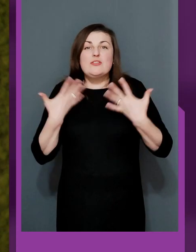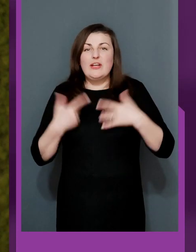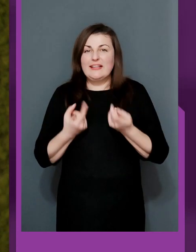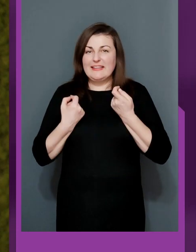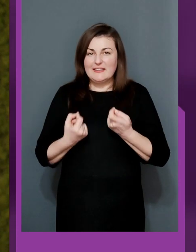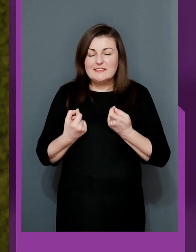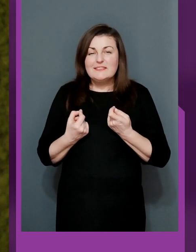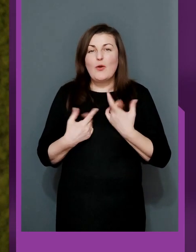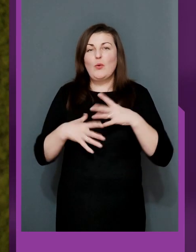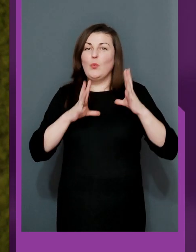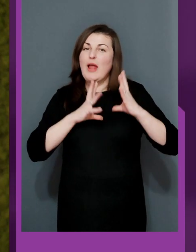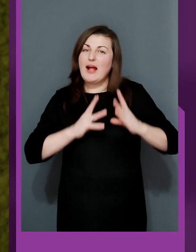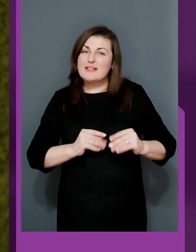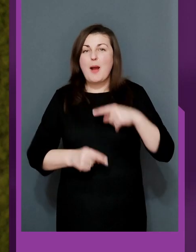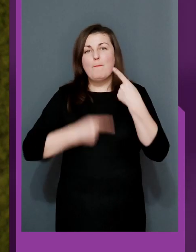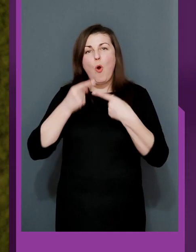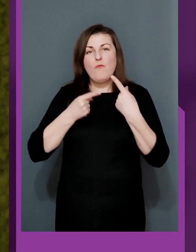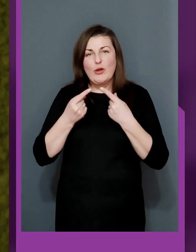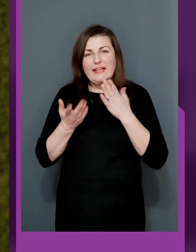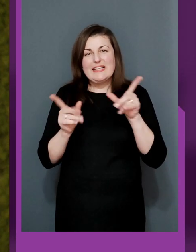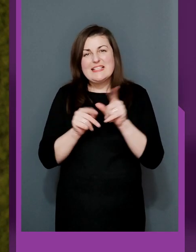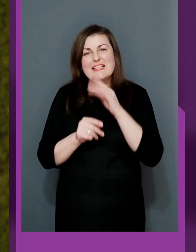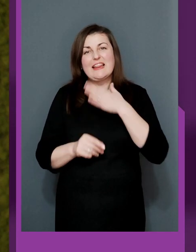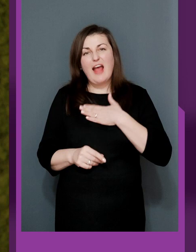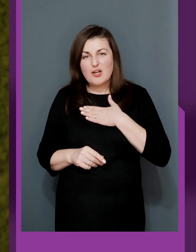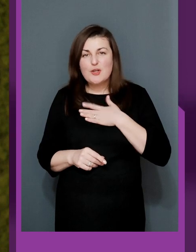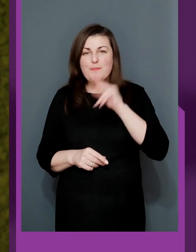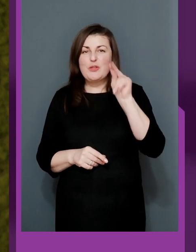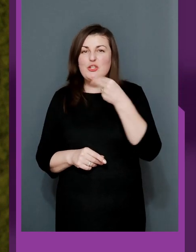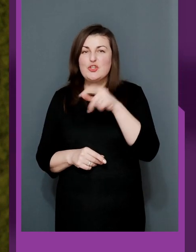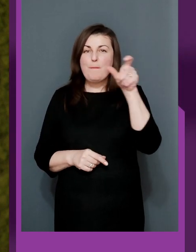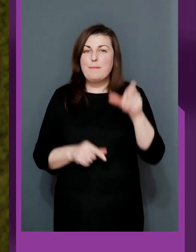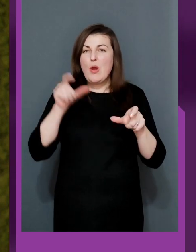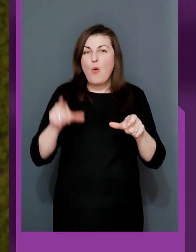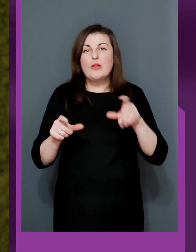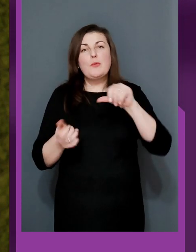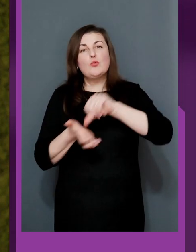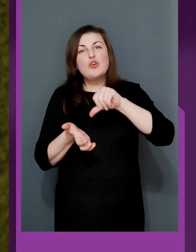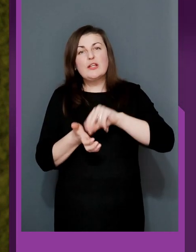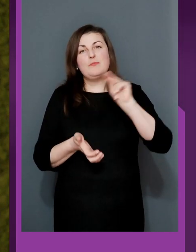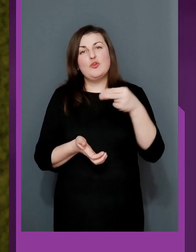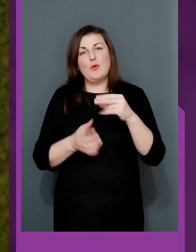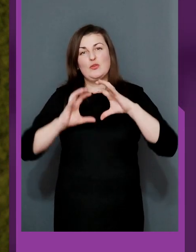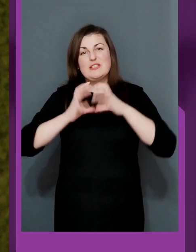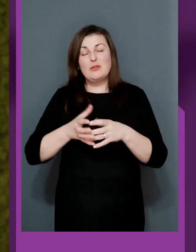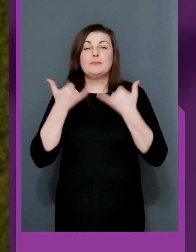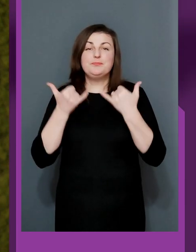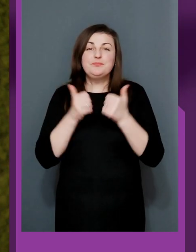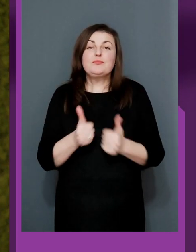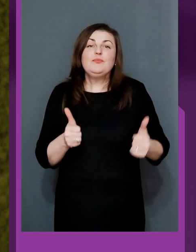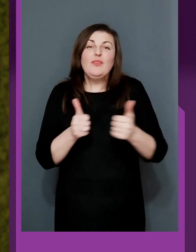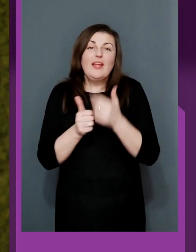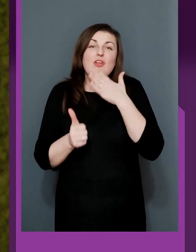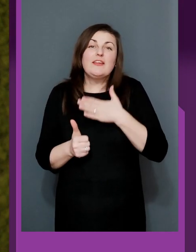так трішечки вляглися поговорити безпосередньо з нашими чемпіонами та учасниками чемпіону світу і зараз